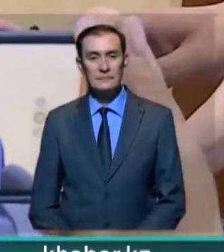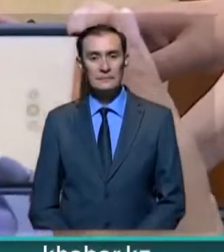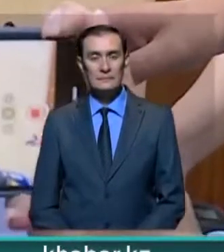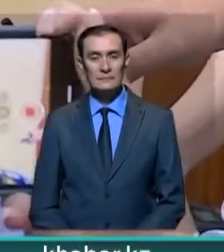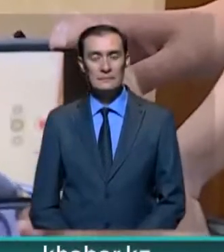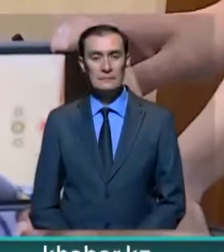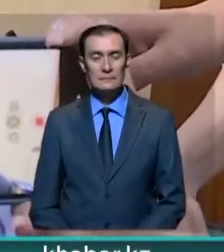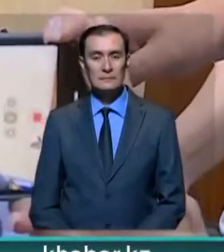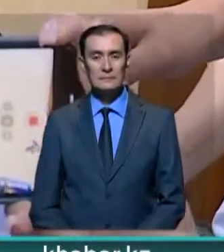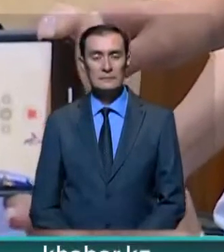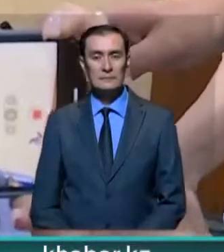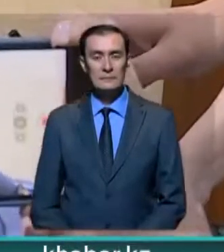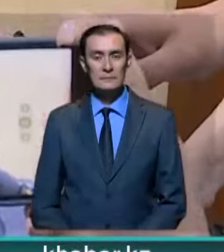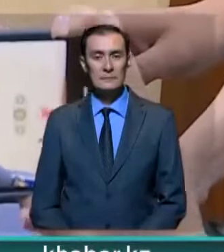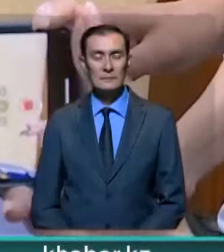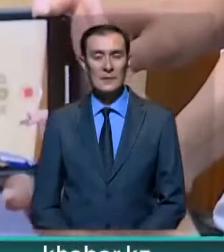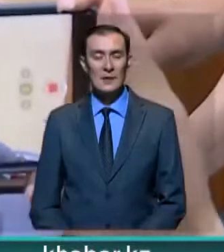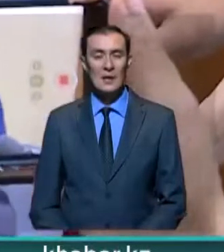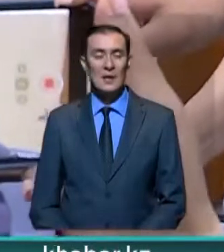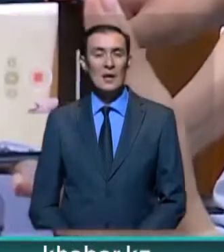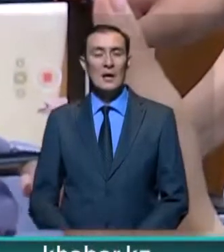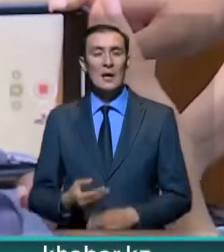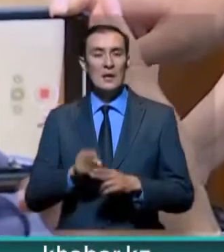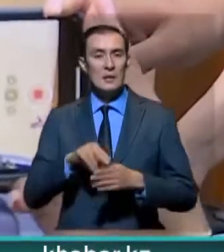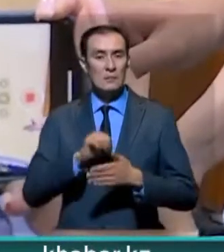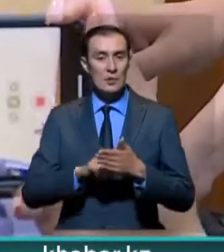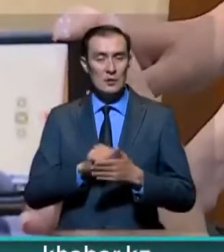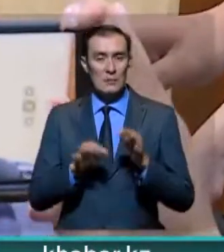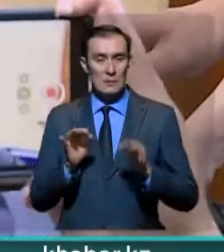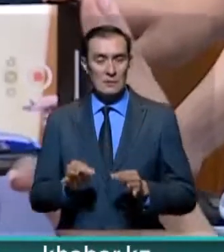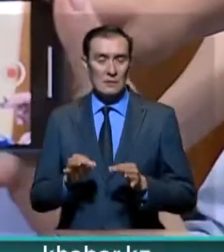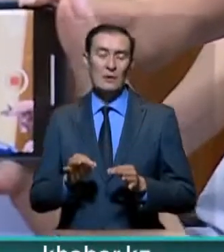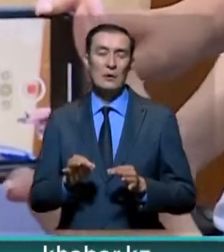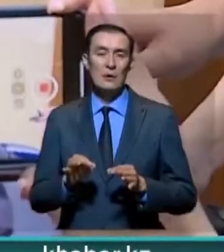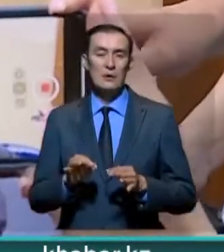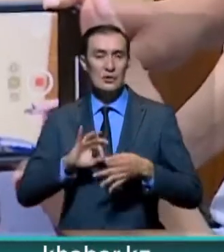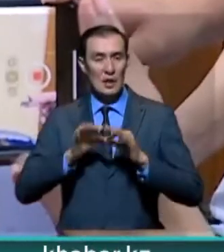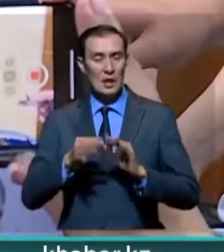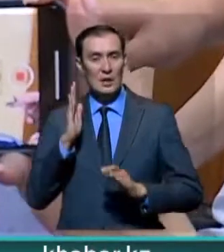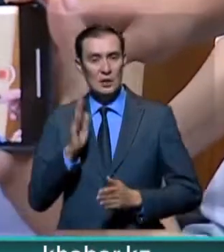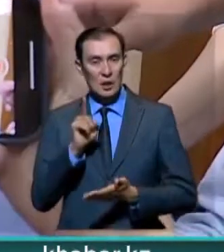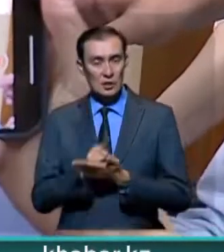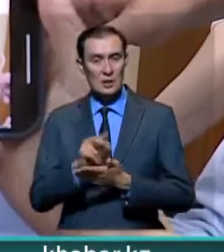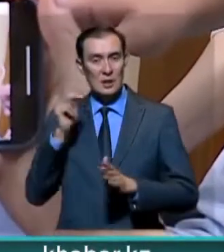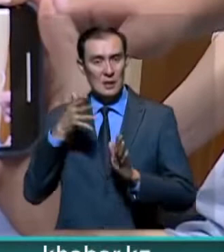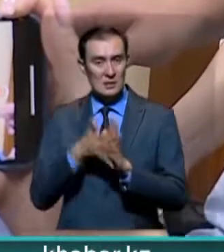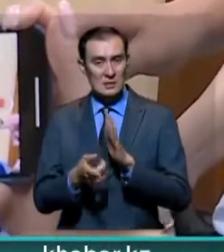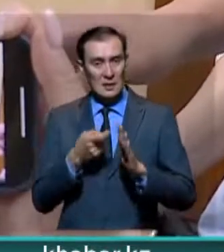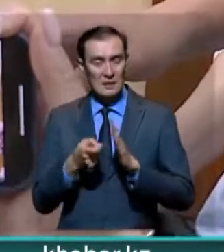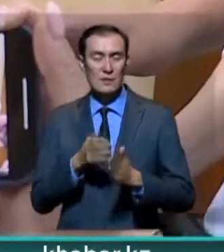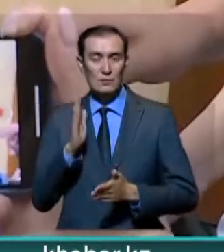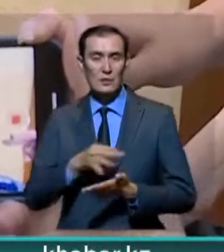Со своей стороны, как причины, они все объективны. Мы должны расследовать тщательно. Да. Ну, расскажите об этих дать причинах.